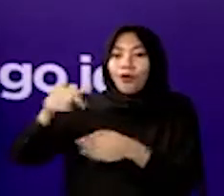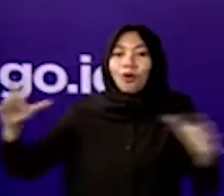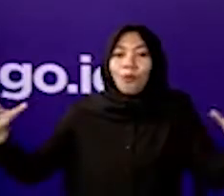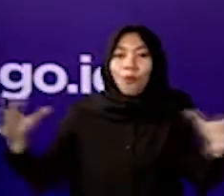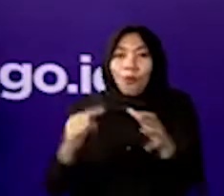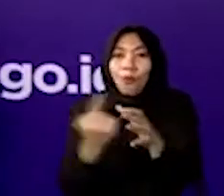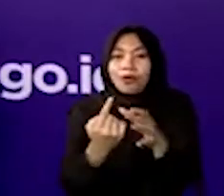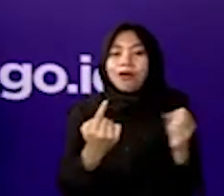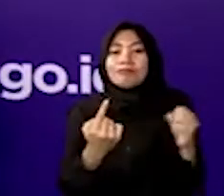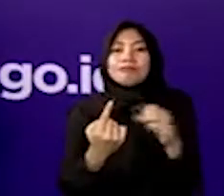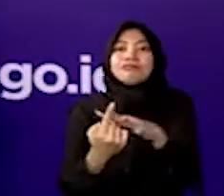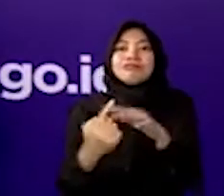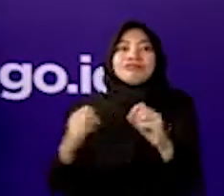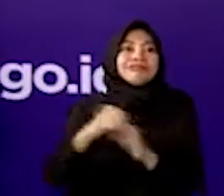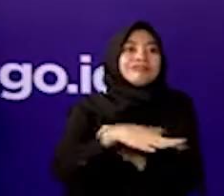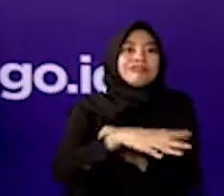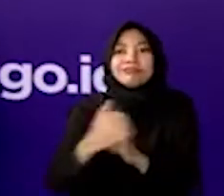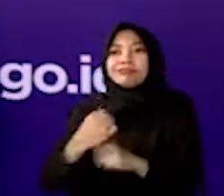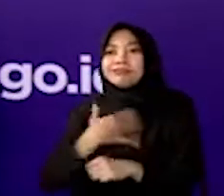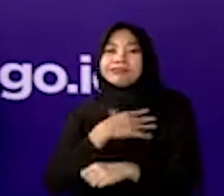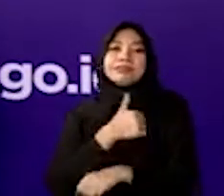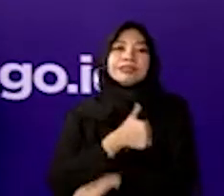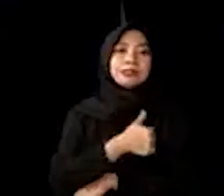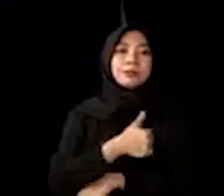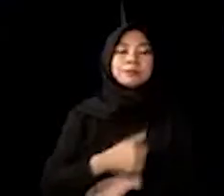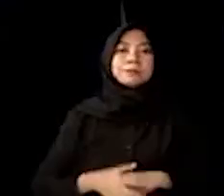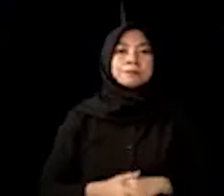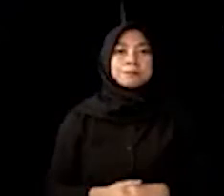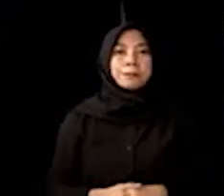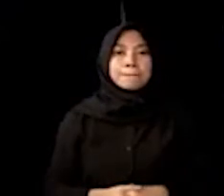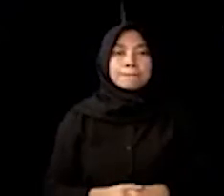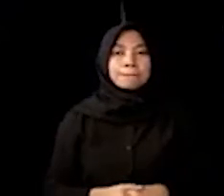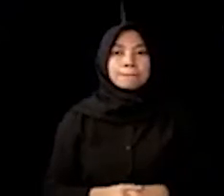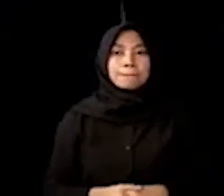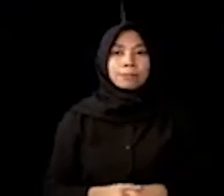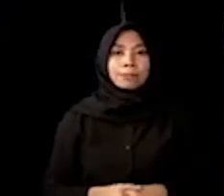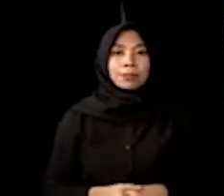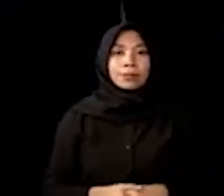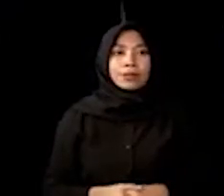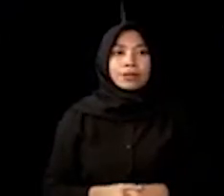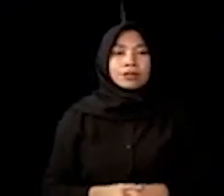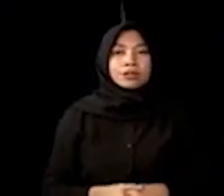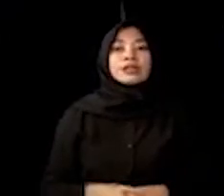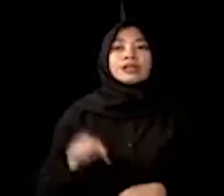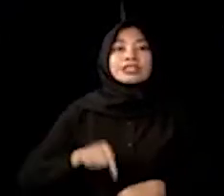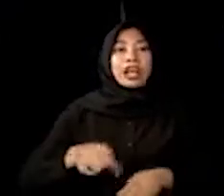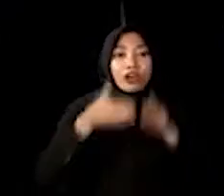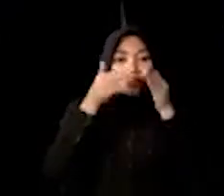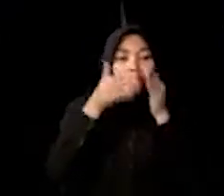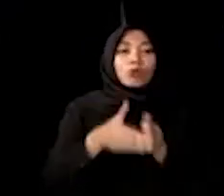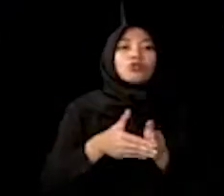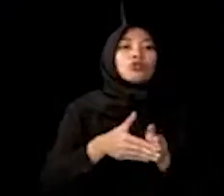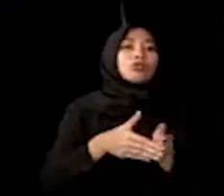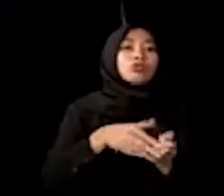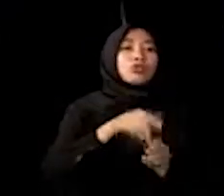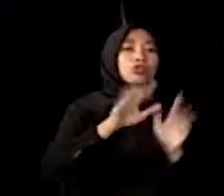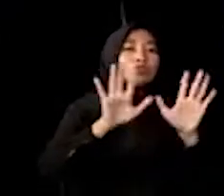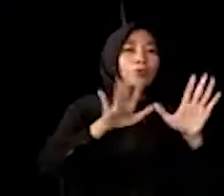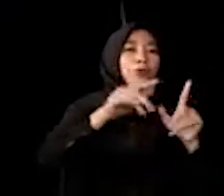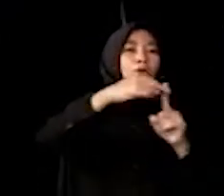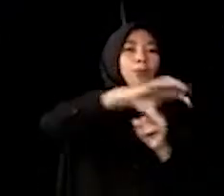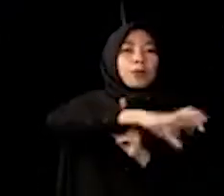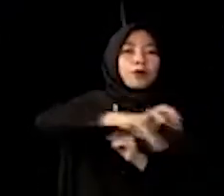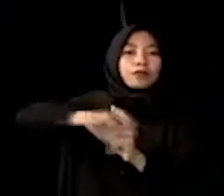berpotensi menulari satu sama lainnya Pak 10 provinsi yang sekarang menjadi perhatian utama Apakah ada